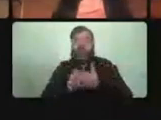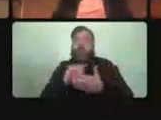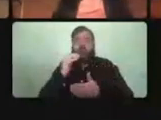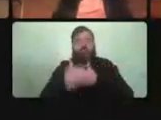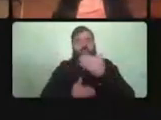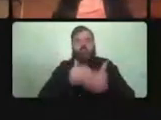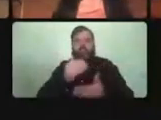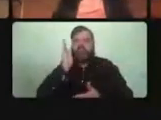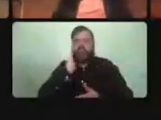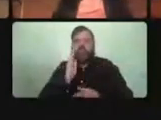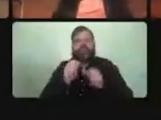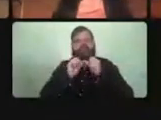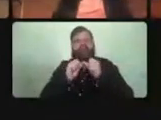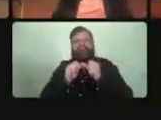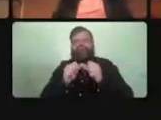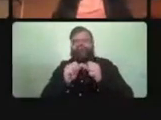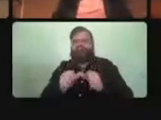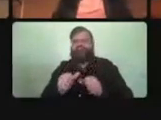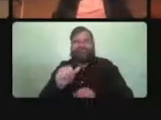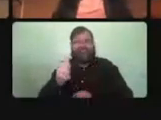maeneo kama haya.